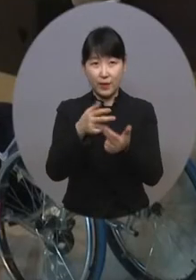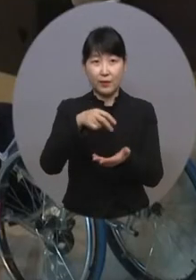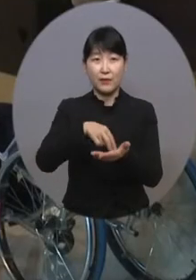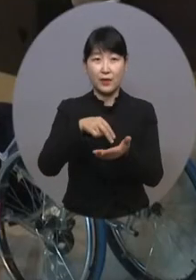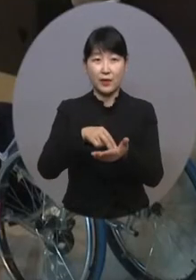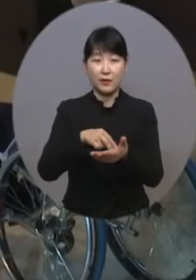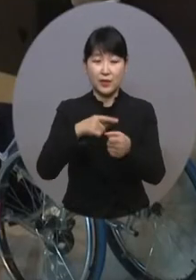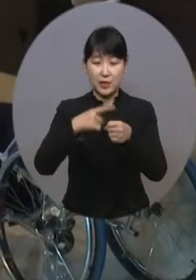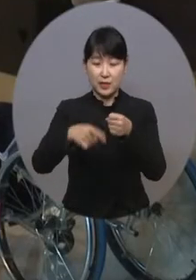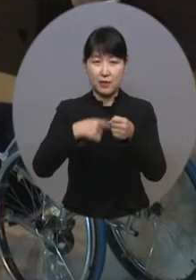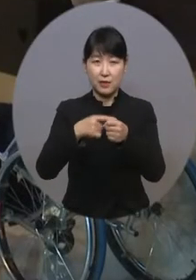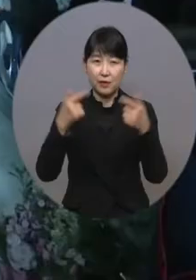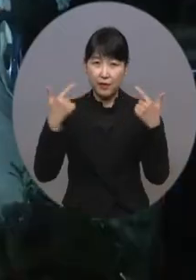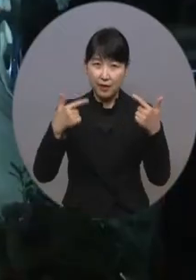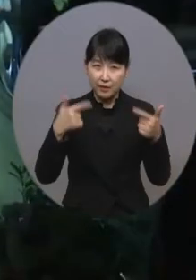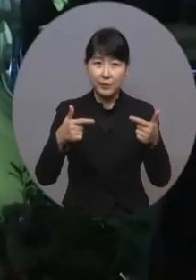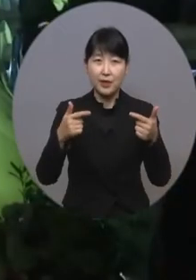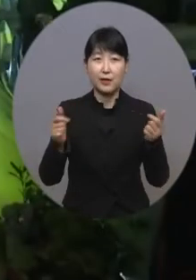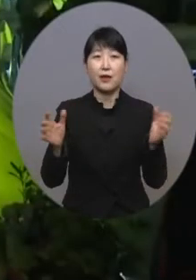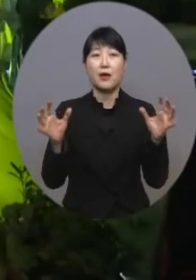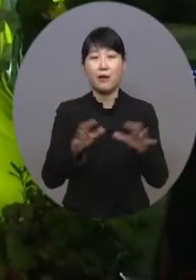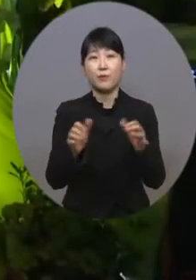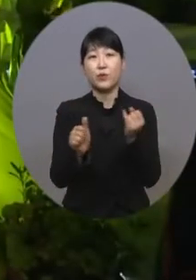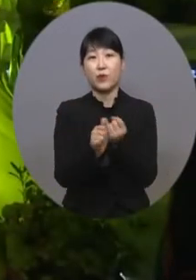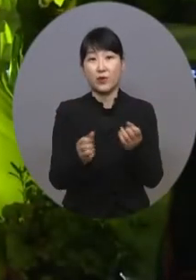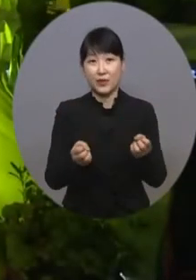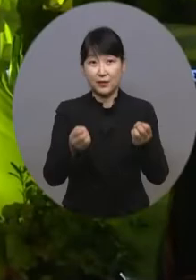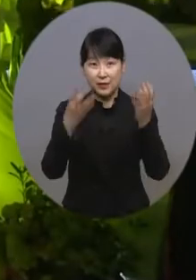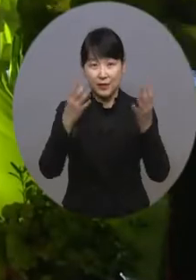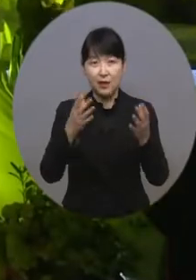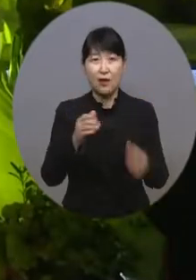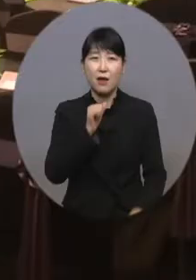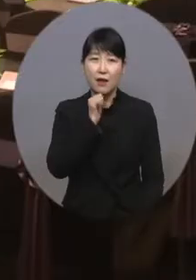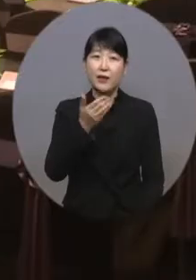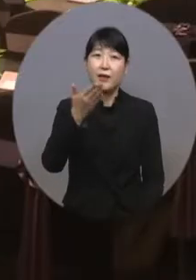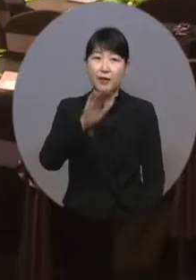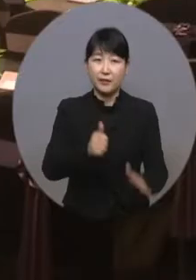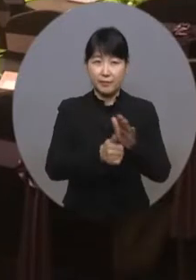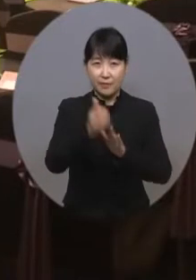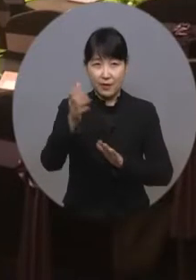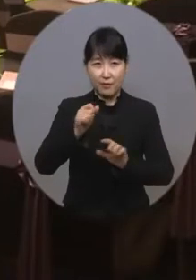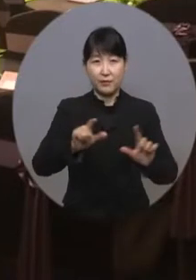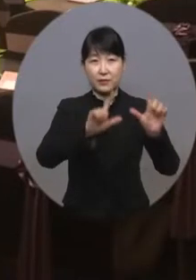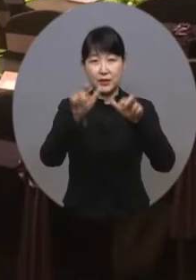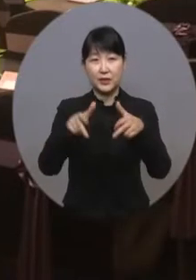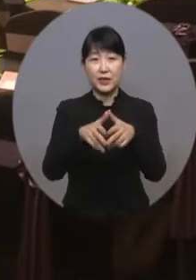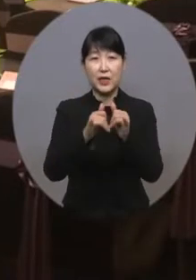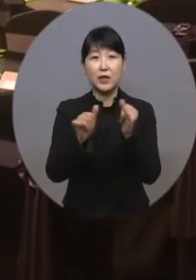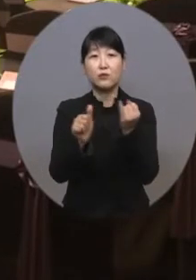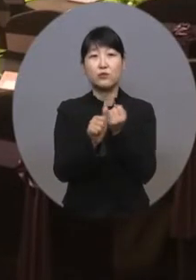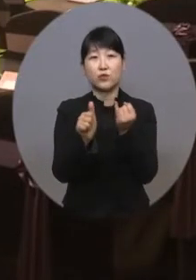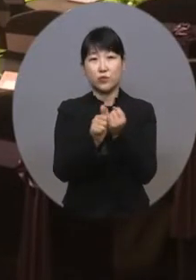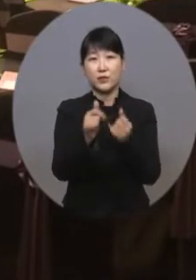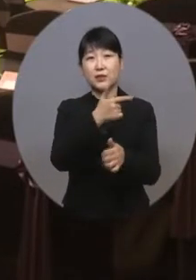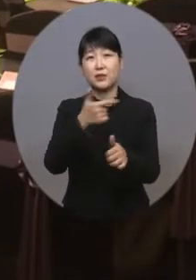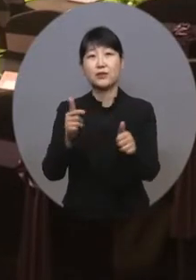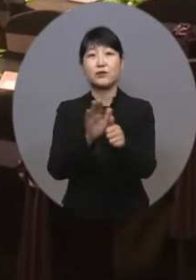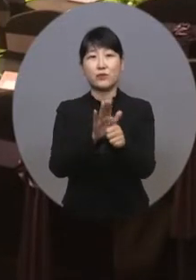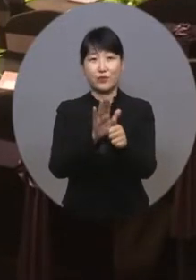결혼식을 이어오며 어려운 환경 속에서도 희망을 잃지 않고 살아가는 장애인 부부들에게 큰 힘을 주고